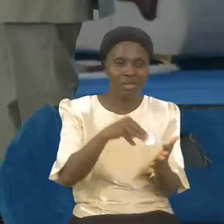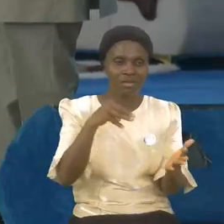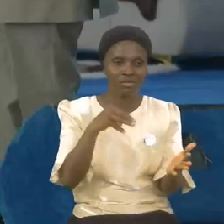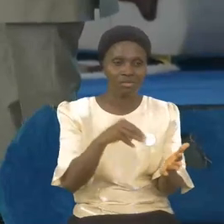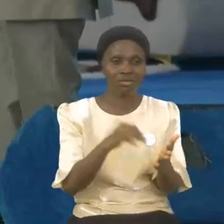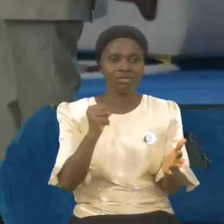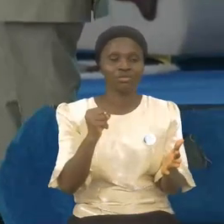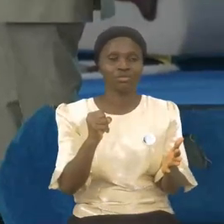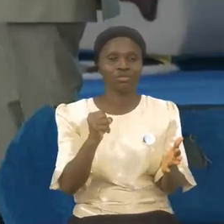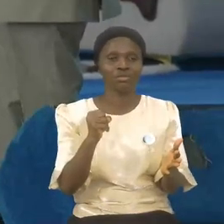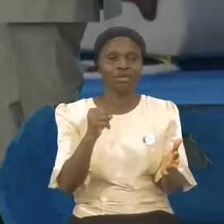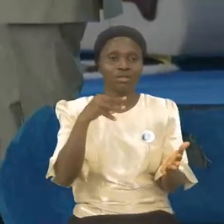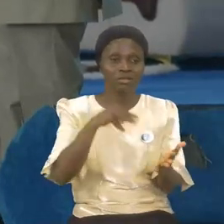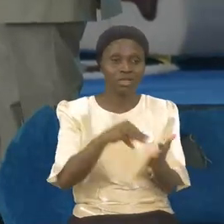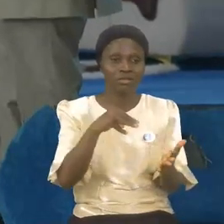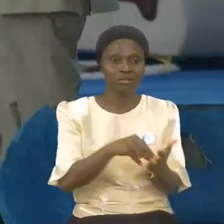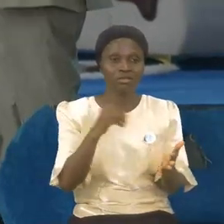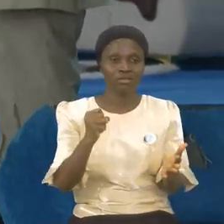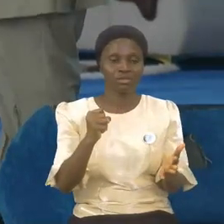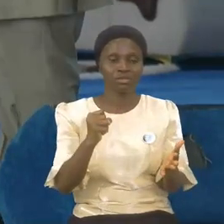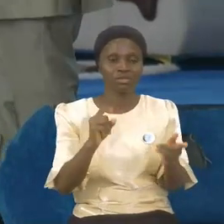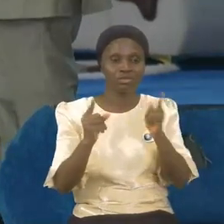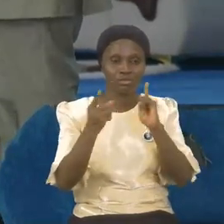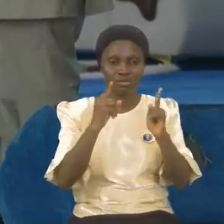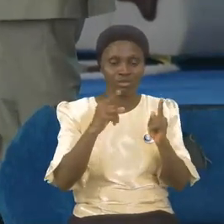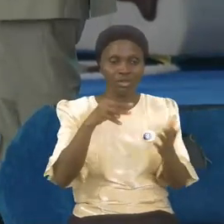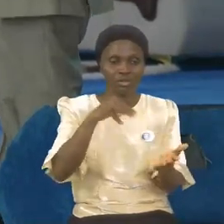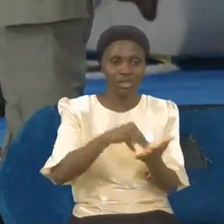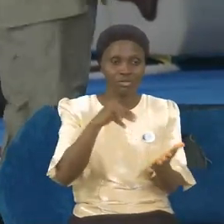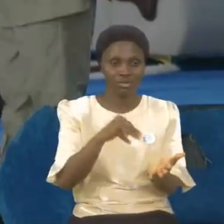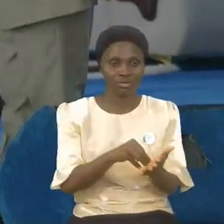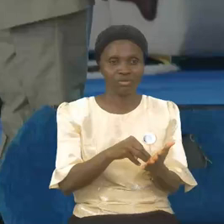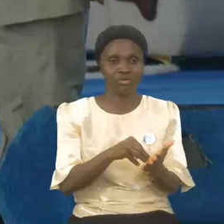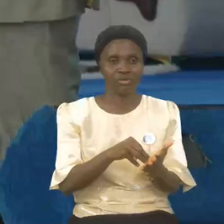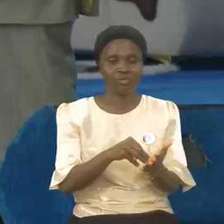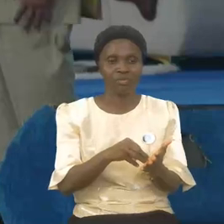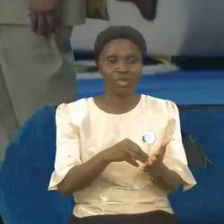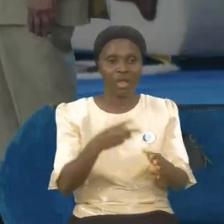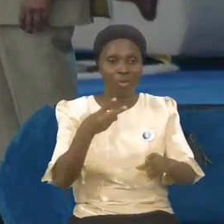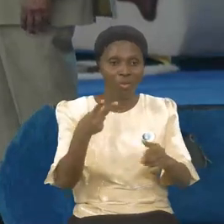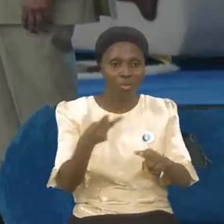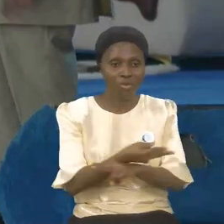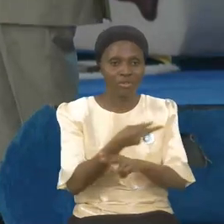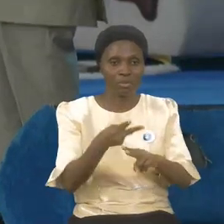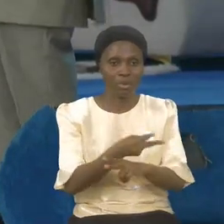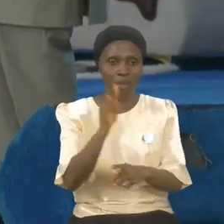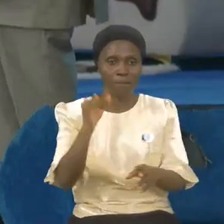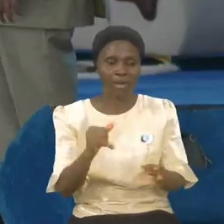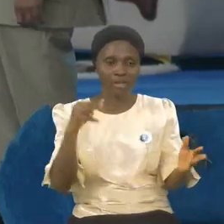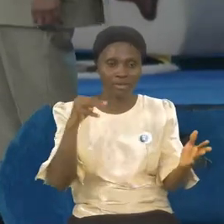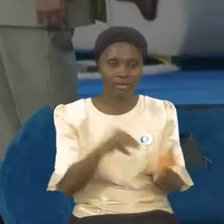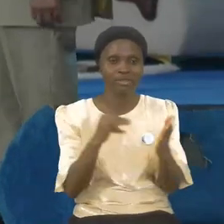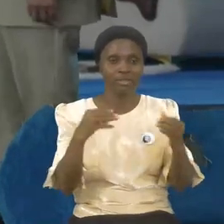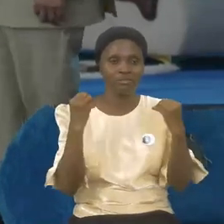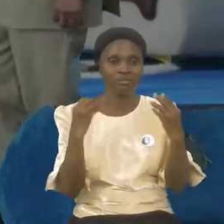milliers mille milliers sur la parle de multiplication 1000 x